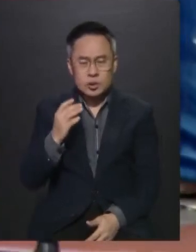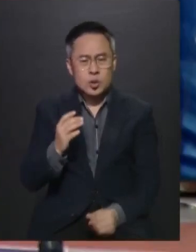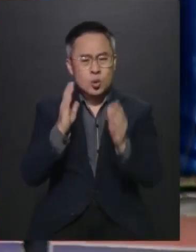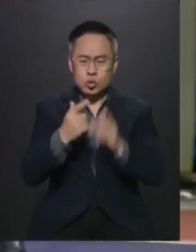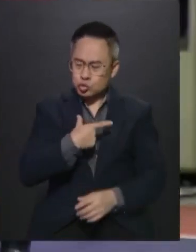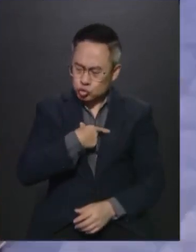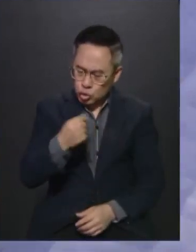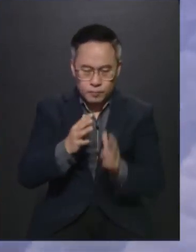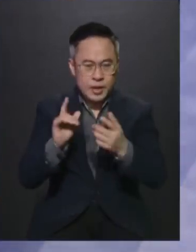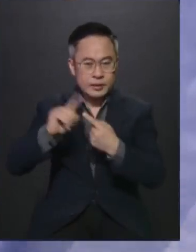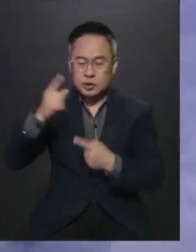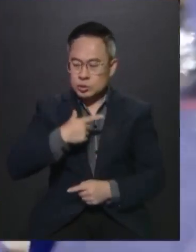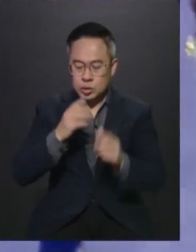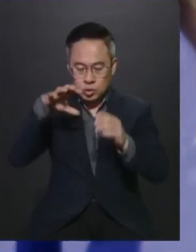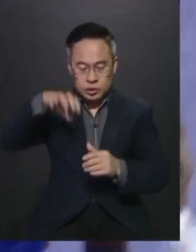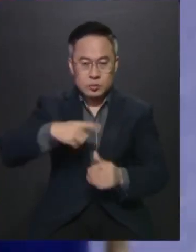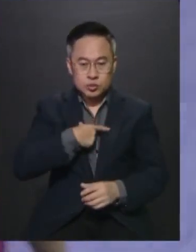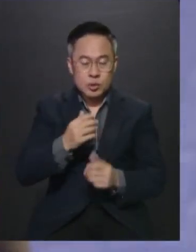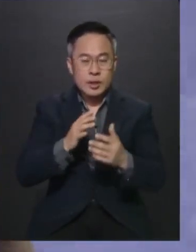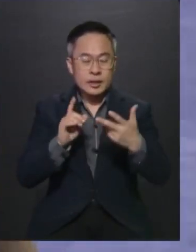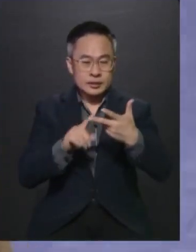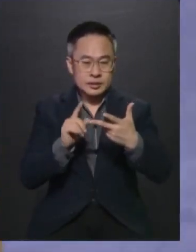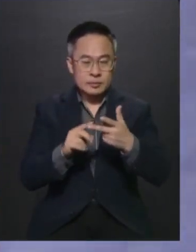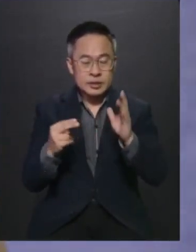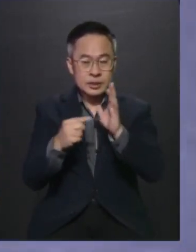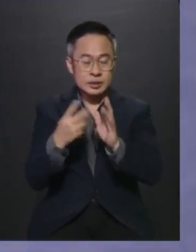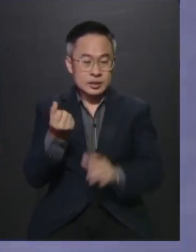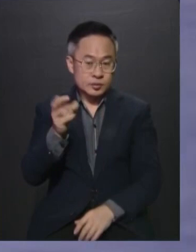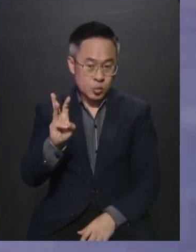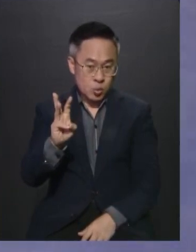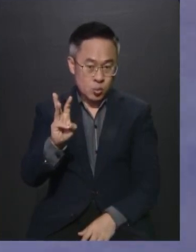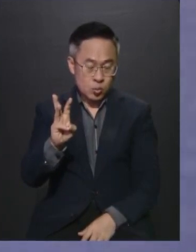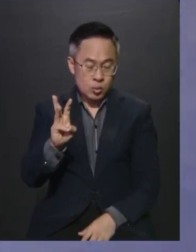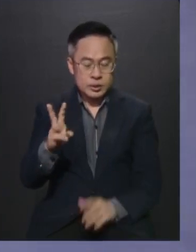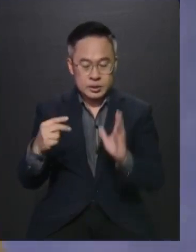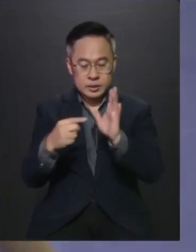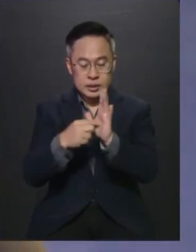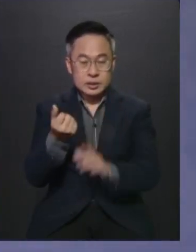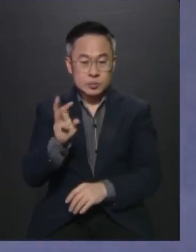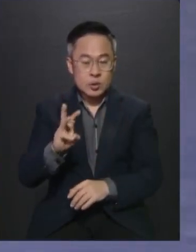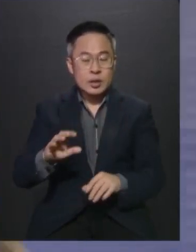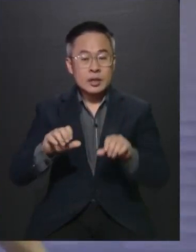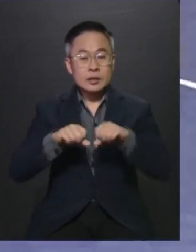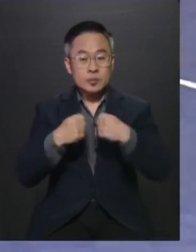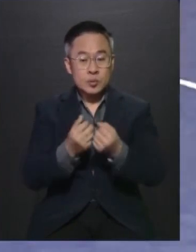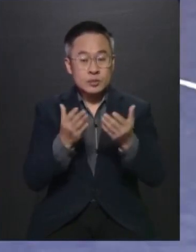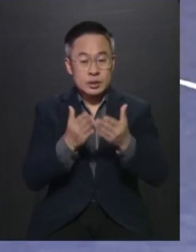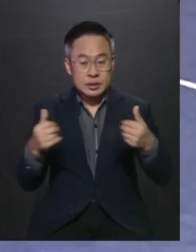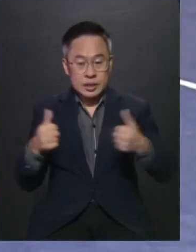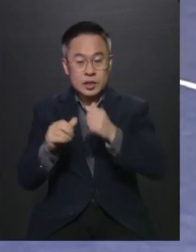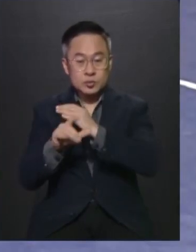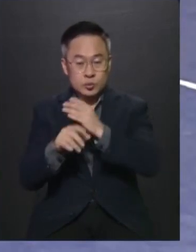asmนะครับเกมที่มีผู้เข้าชมมากที่สุดก็คือแมตช์ Dayที่ 16ครับท่าเรือเปิดบ้านเอาชนะบลูเวฟชลบุรีไปได้